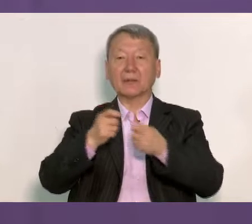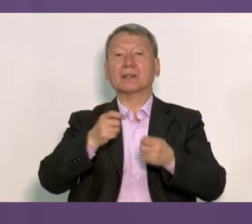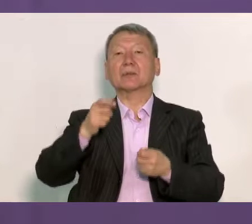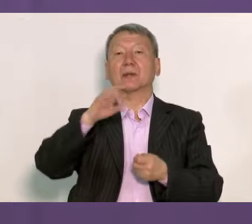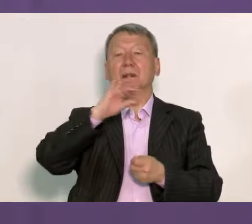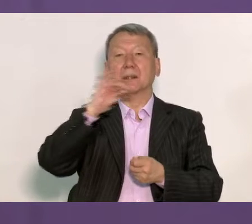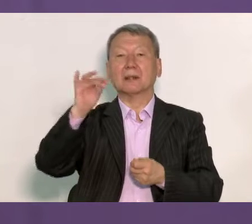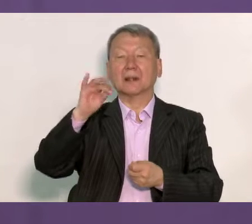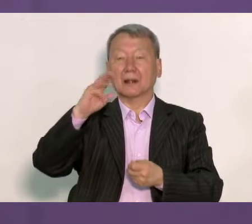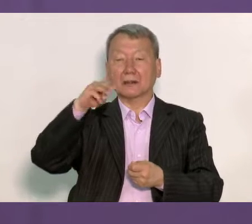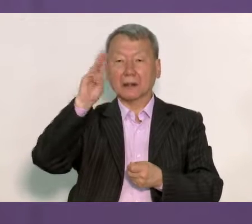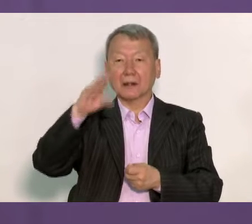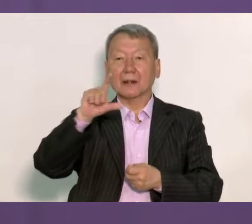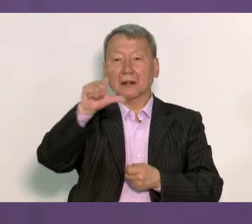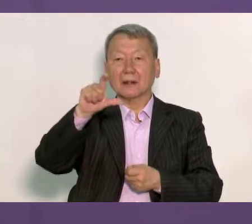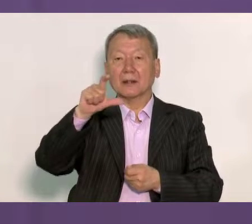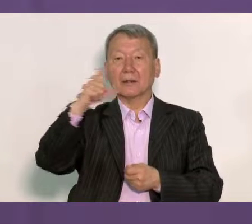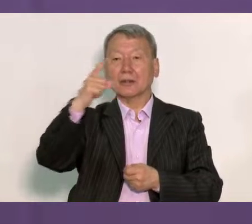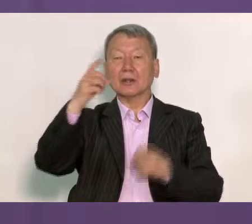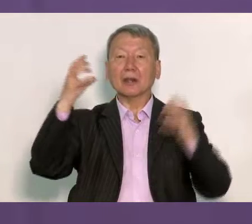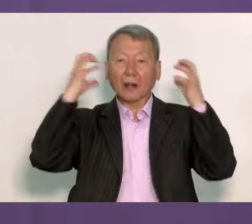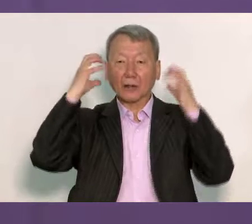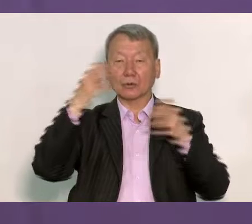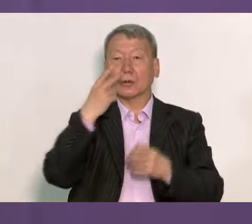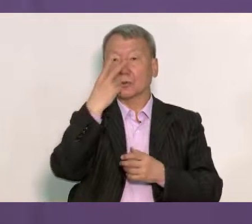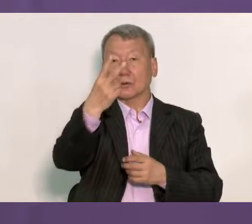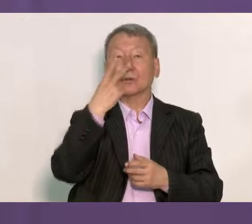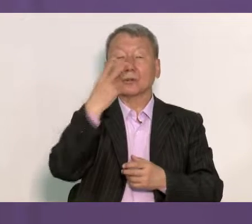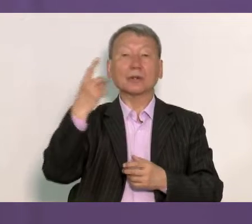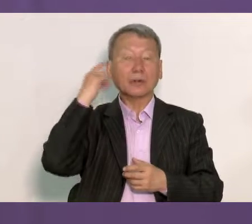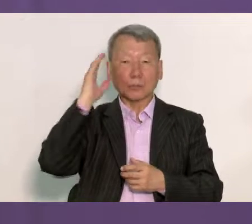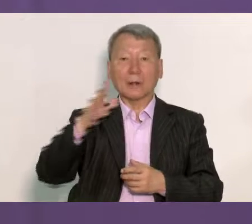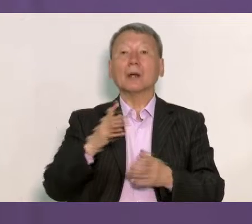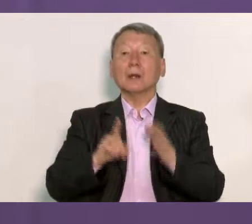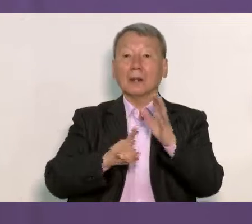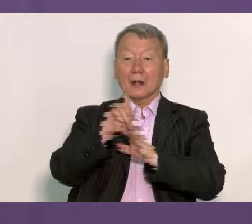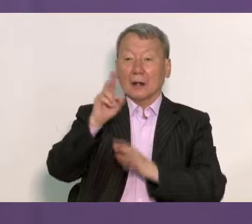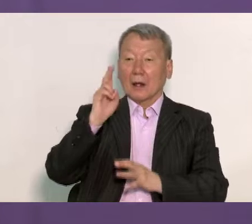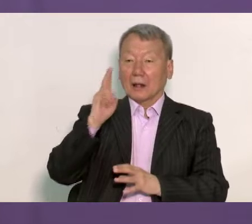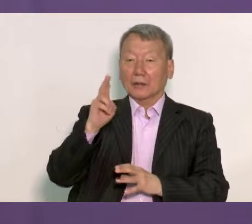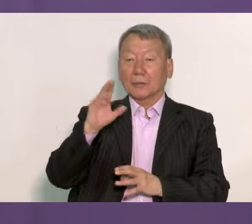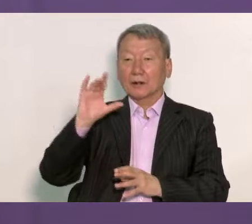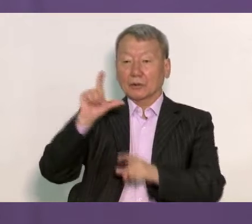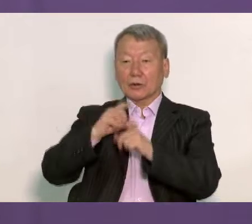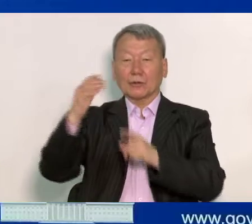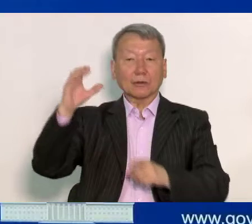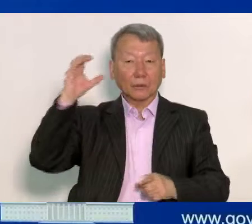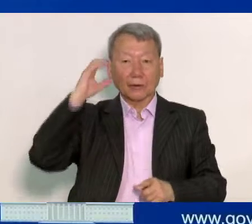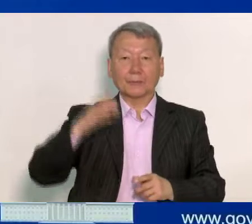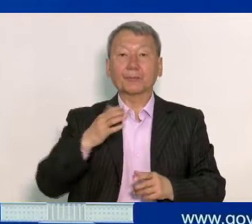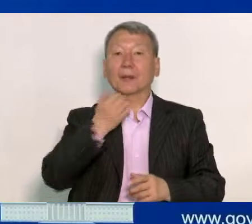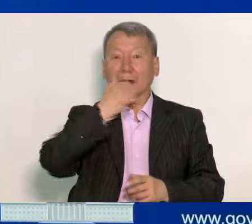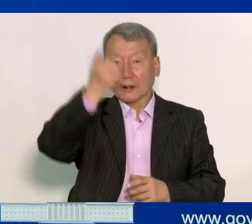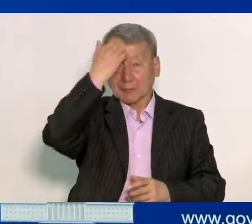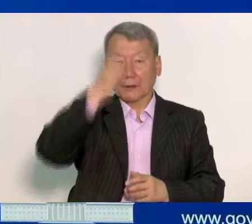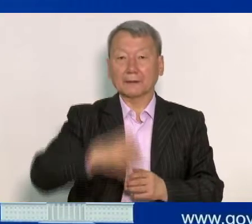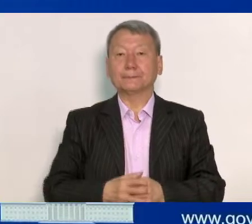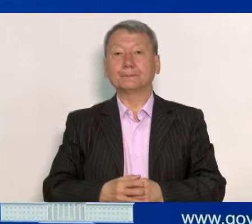социальное правительство, МТРК ЛТР и Биринчи радио. Андамесе Калысбек Туратбекович, сөз сизде. Рахмат.